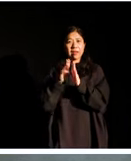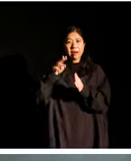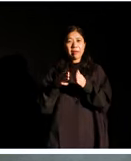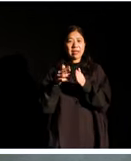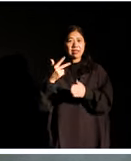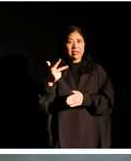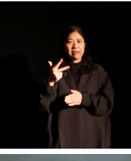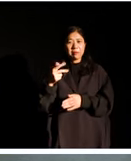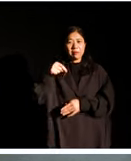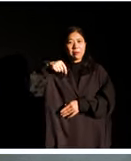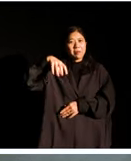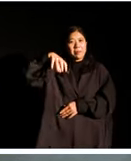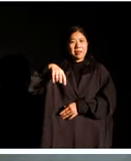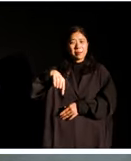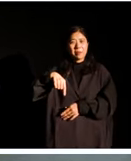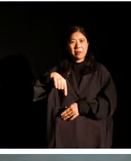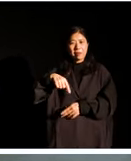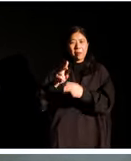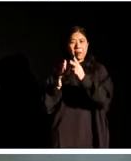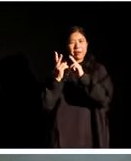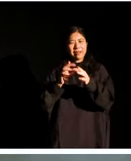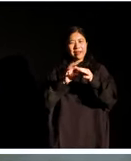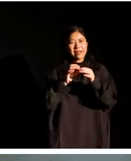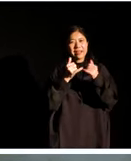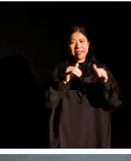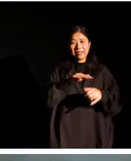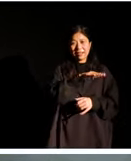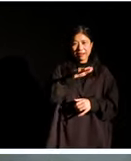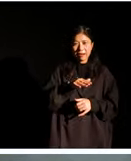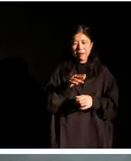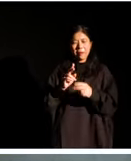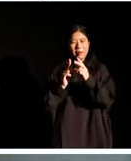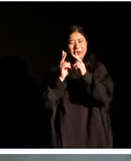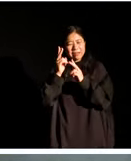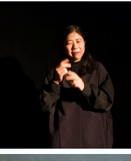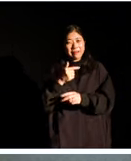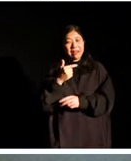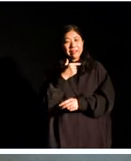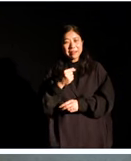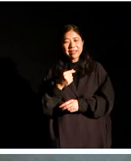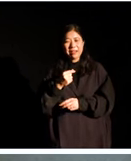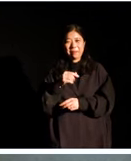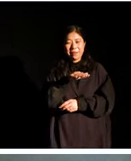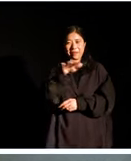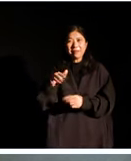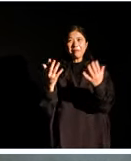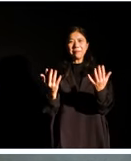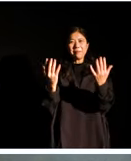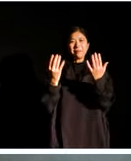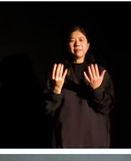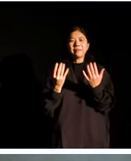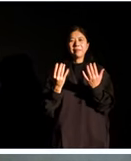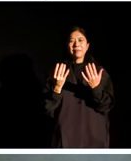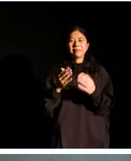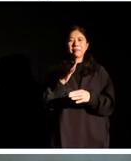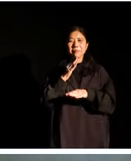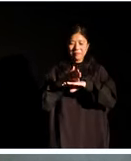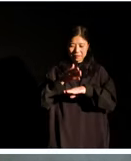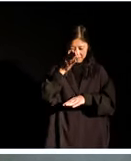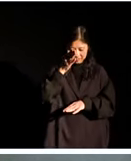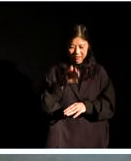ラチッタデラに沖縄にゆかりのある方沖縄を愛してくださる多くの皆様にご来場いただき誠に